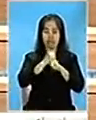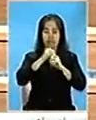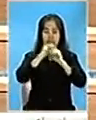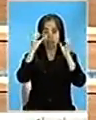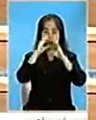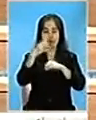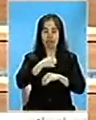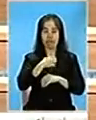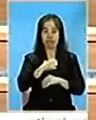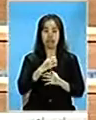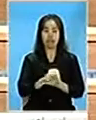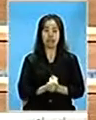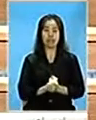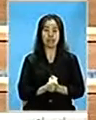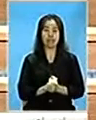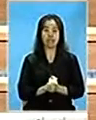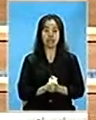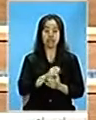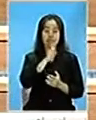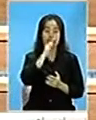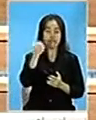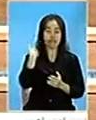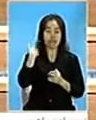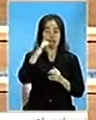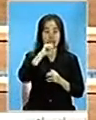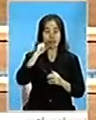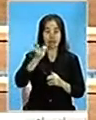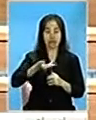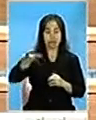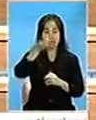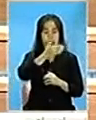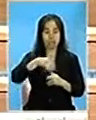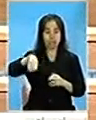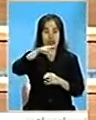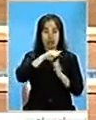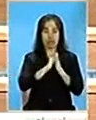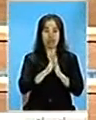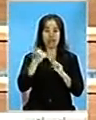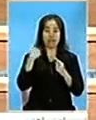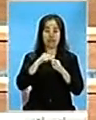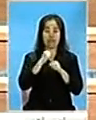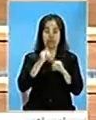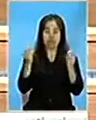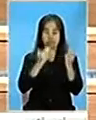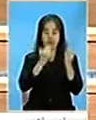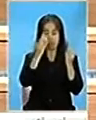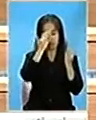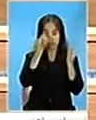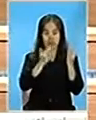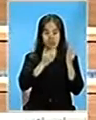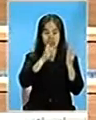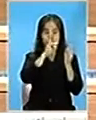จนและถ้าเพื่อนสมาชิกทั้งสภาจะช่วยกันเปิดไปหน้า